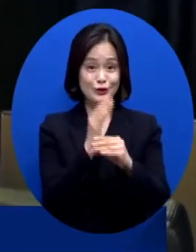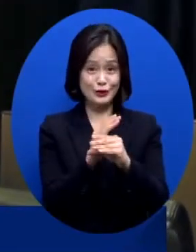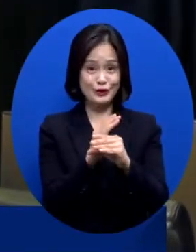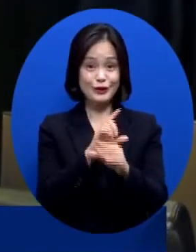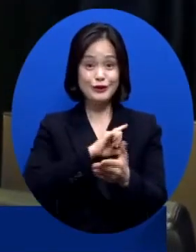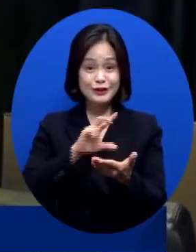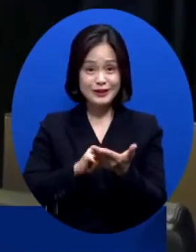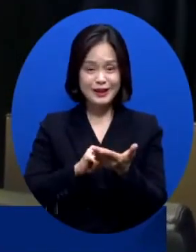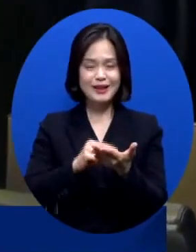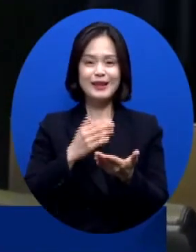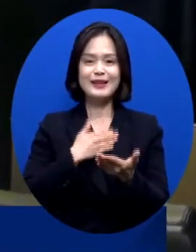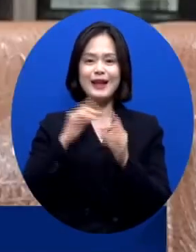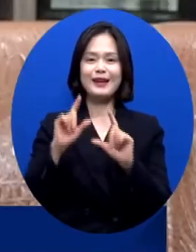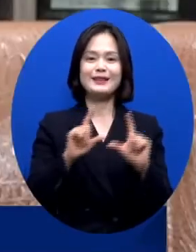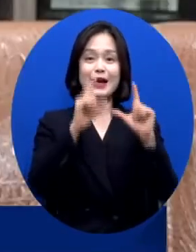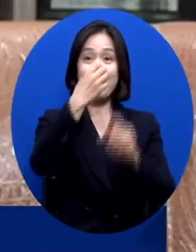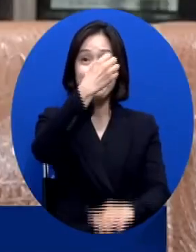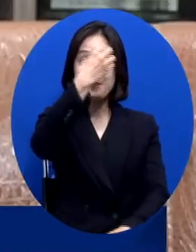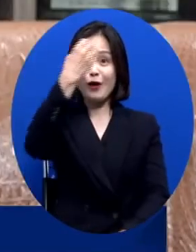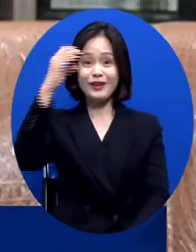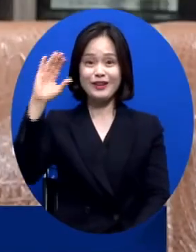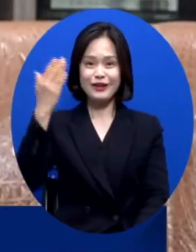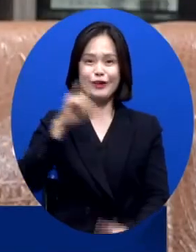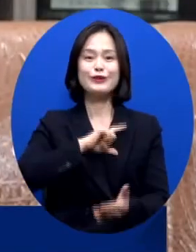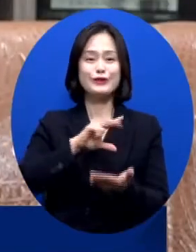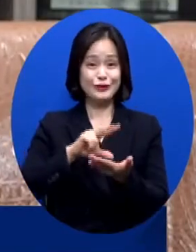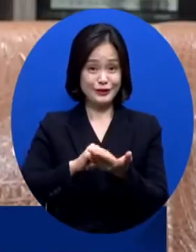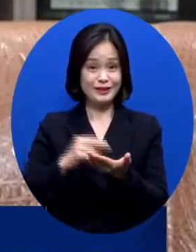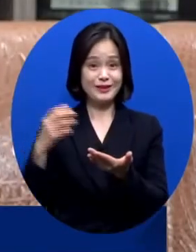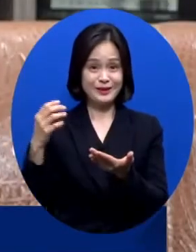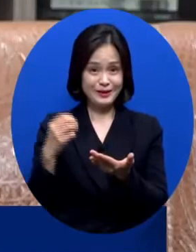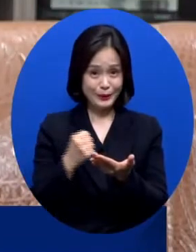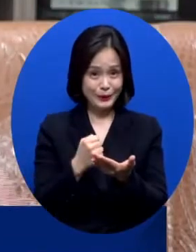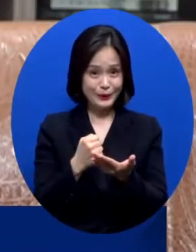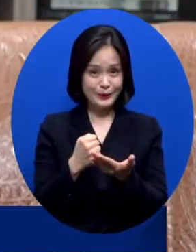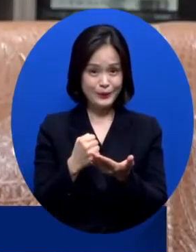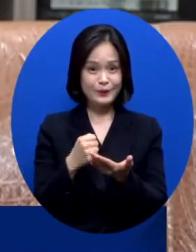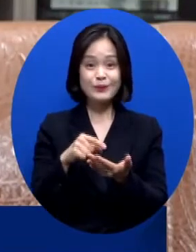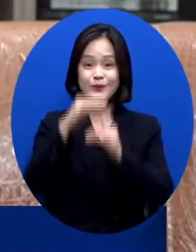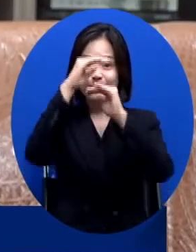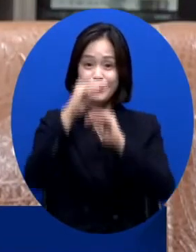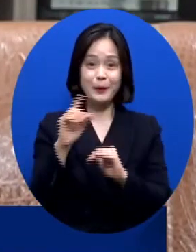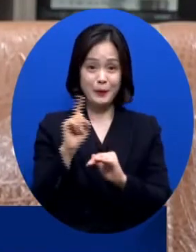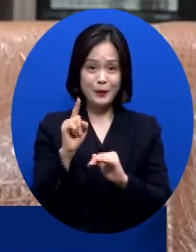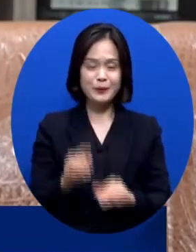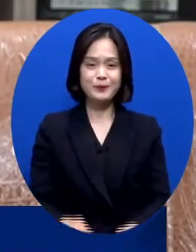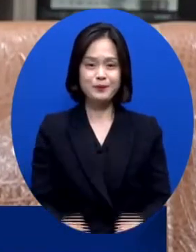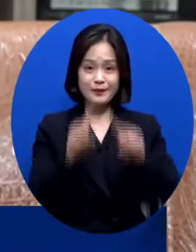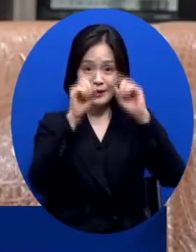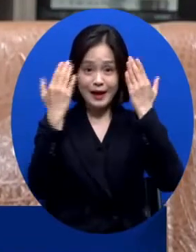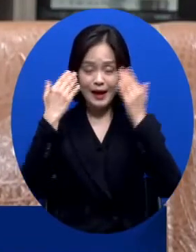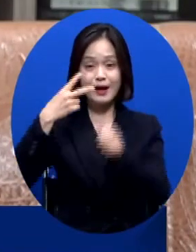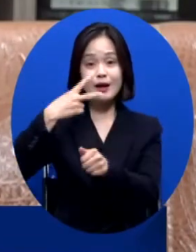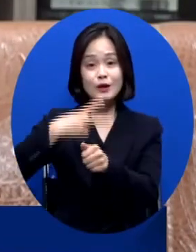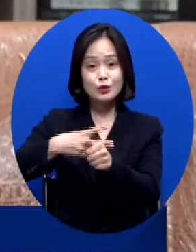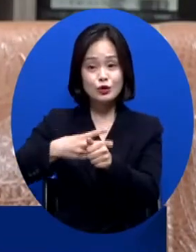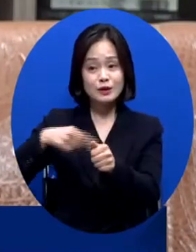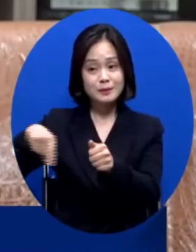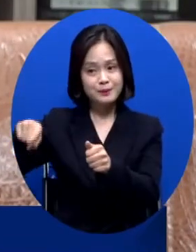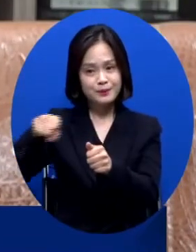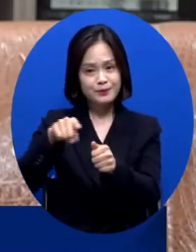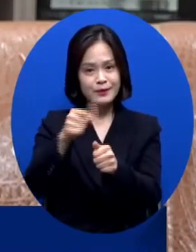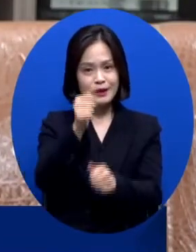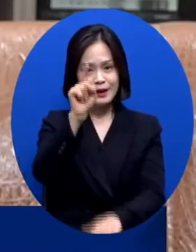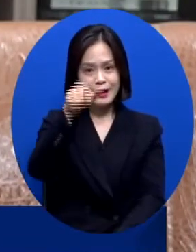* 나의 선별이 되어 해서 저희 대학 안에 있는 교수님들 중에 학기마다